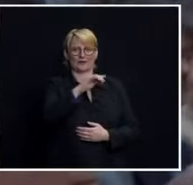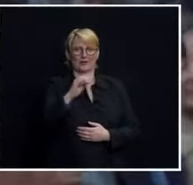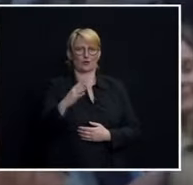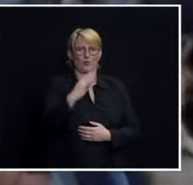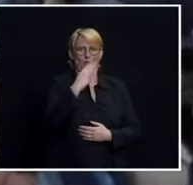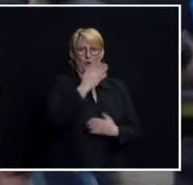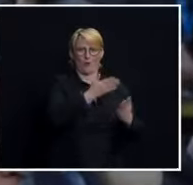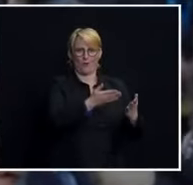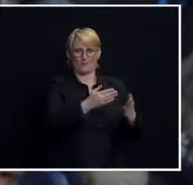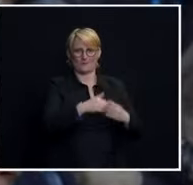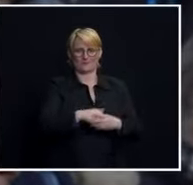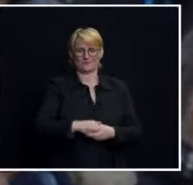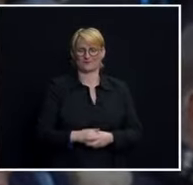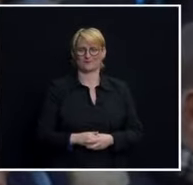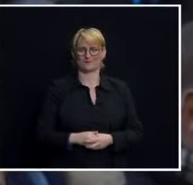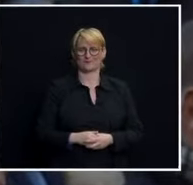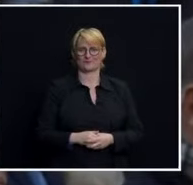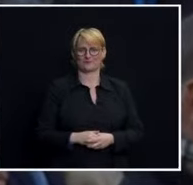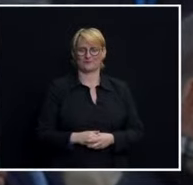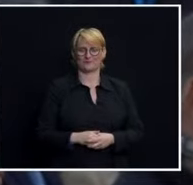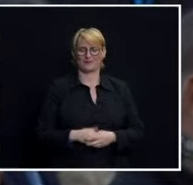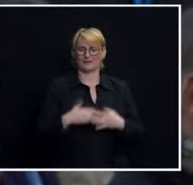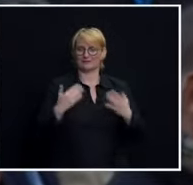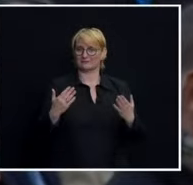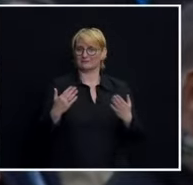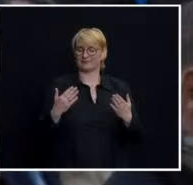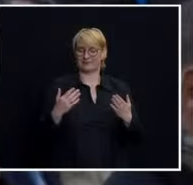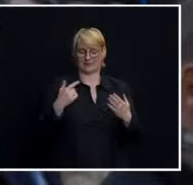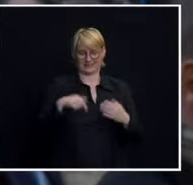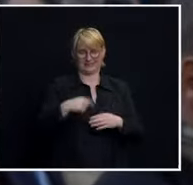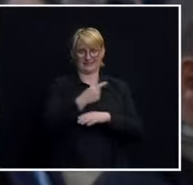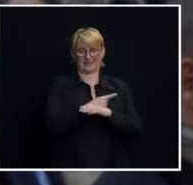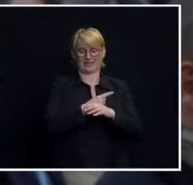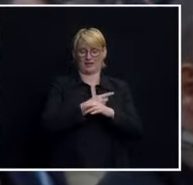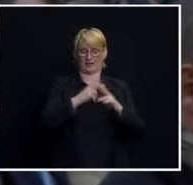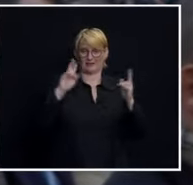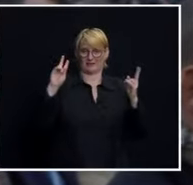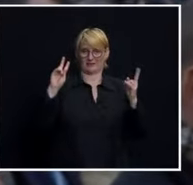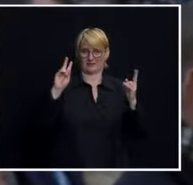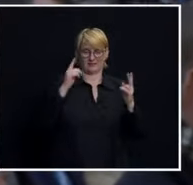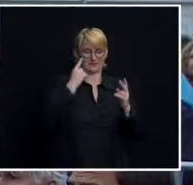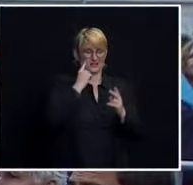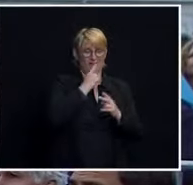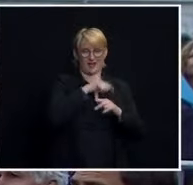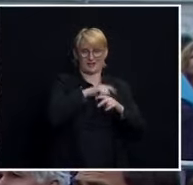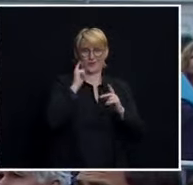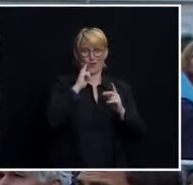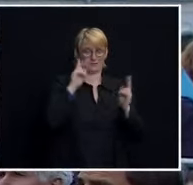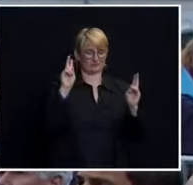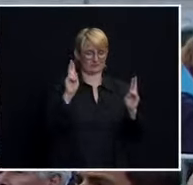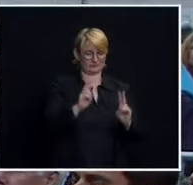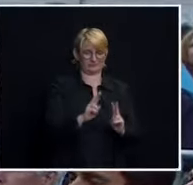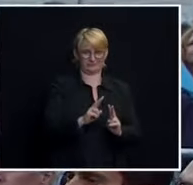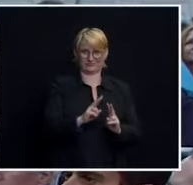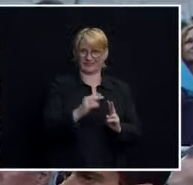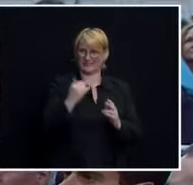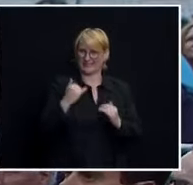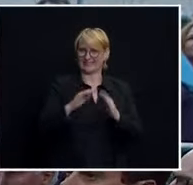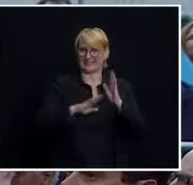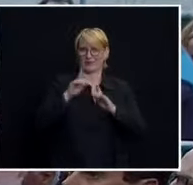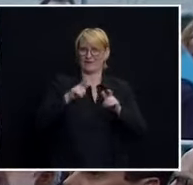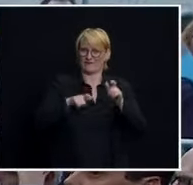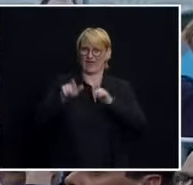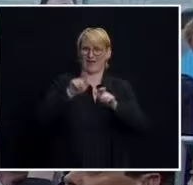In dieser Zeit, in der ist die wehrhafte Demokratie so stark gefordert wie noch nie zuvor in